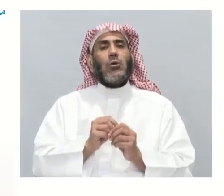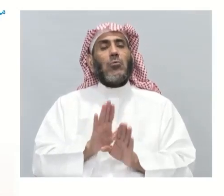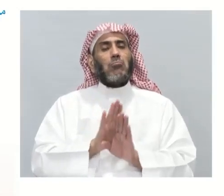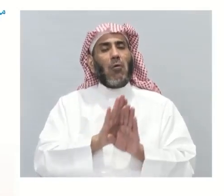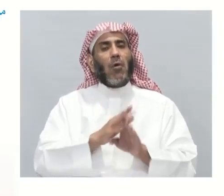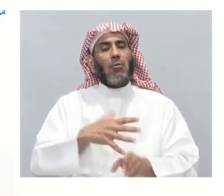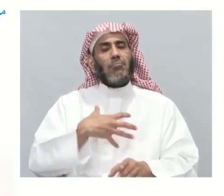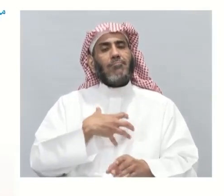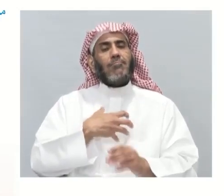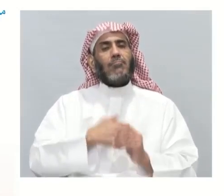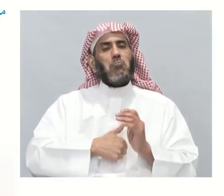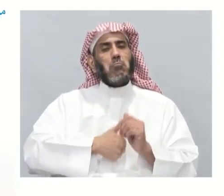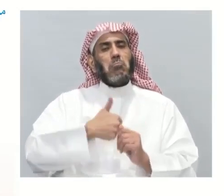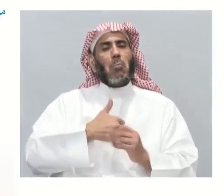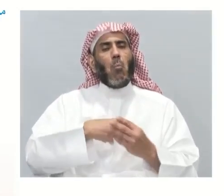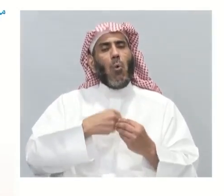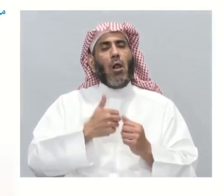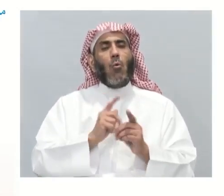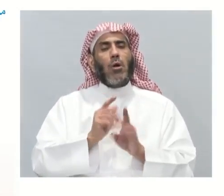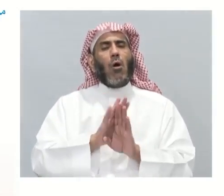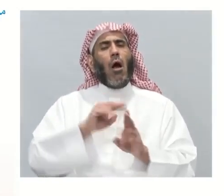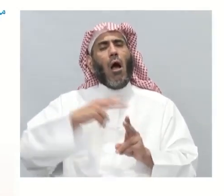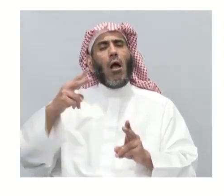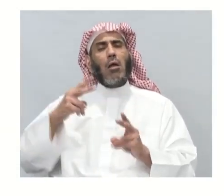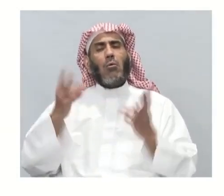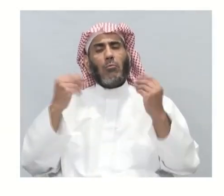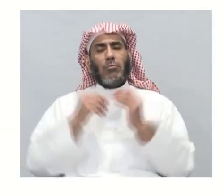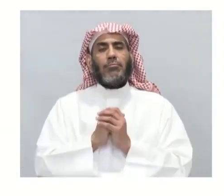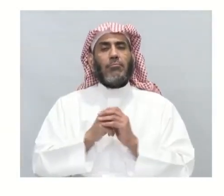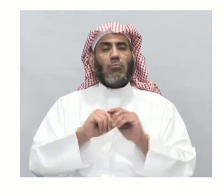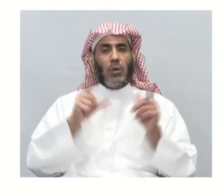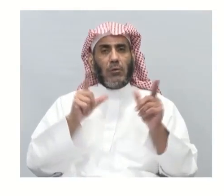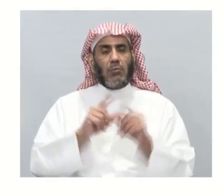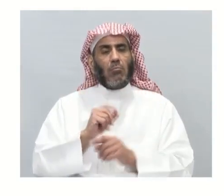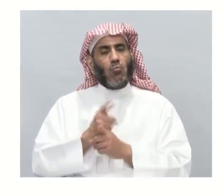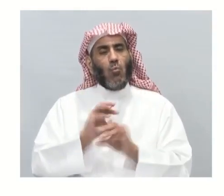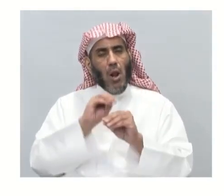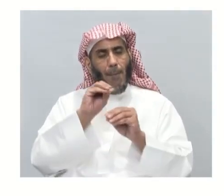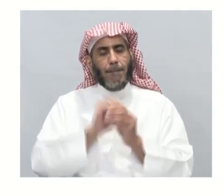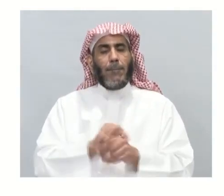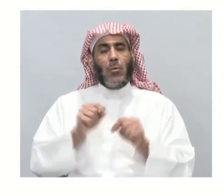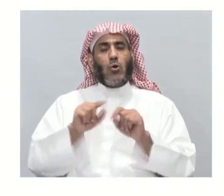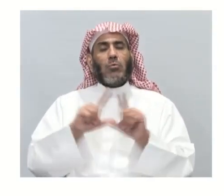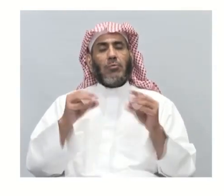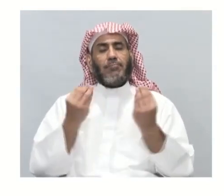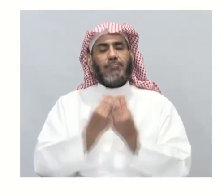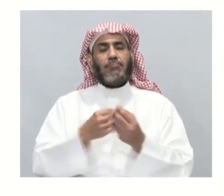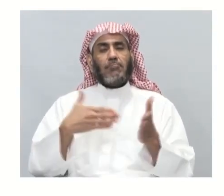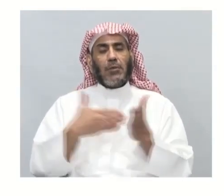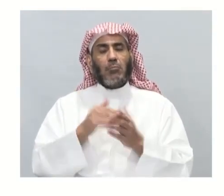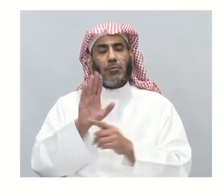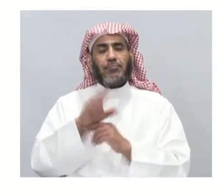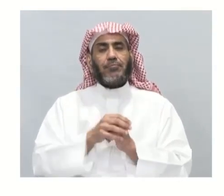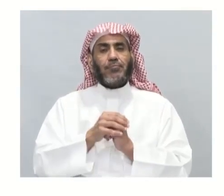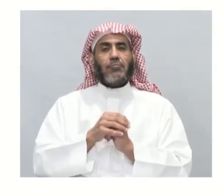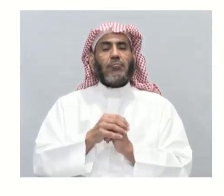له للتقدم في اي فن من الفنون وكذلك اي علم من العلوم اليوم استعرض واياك واختم بهذه الشريحه